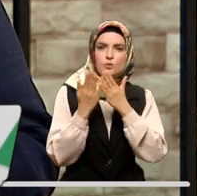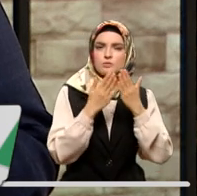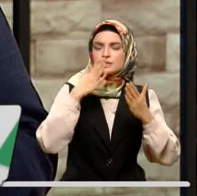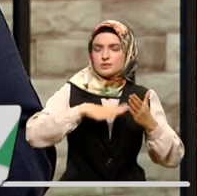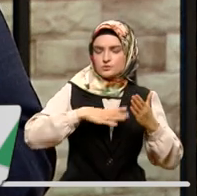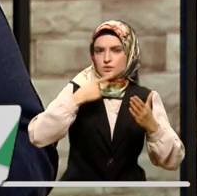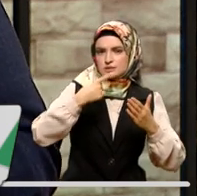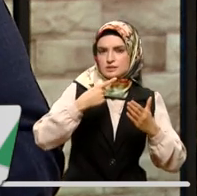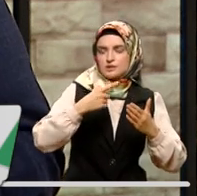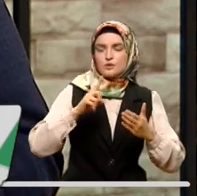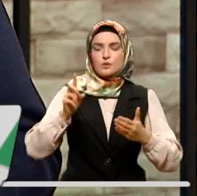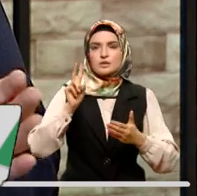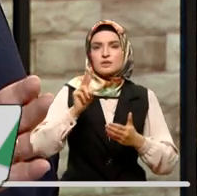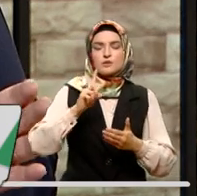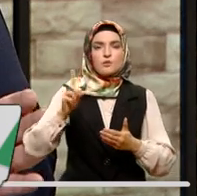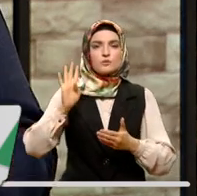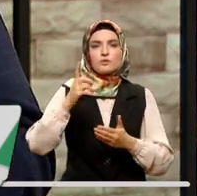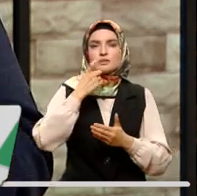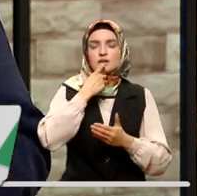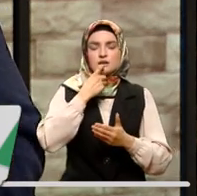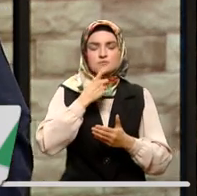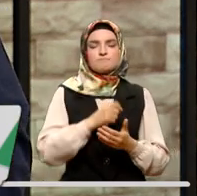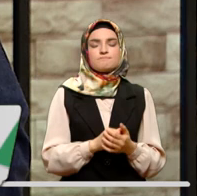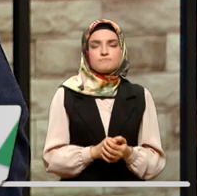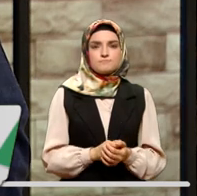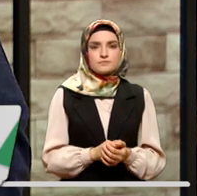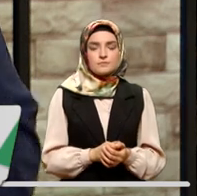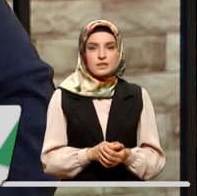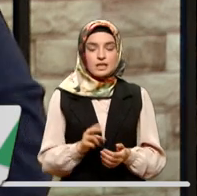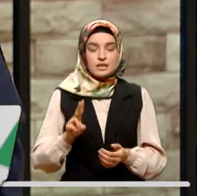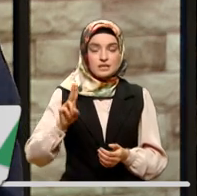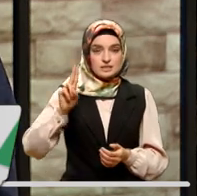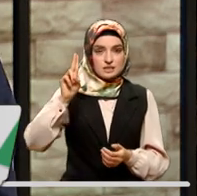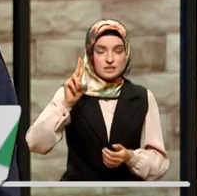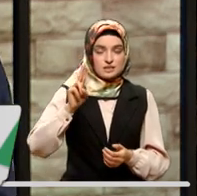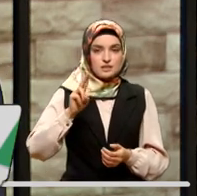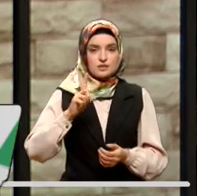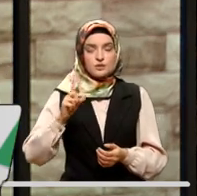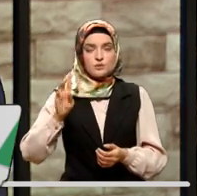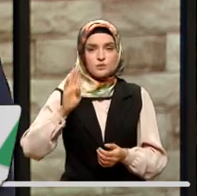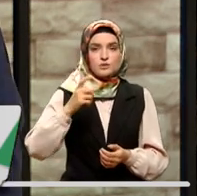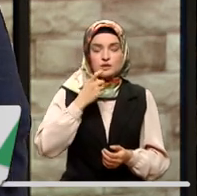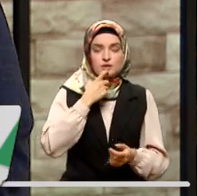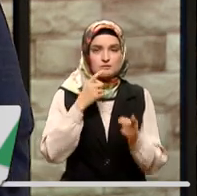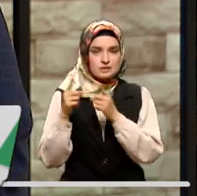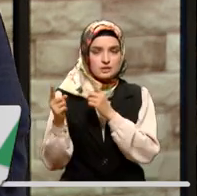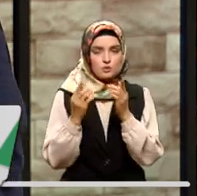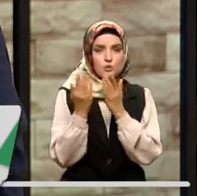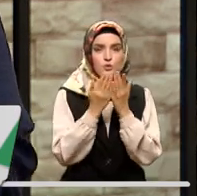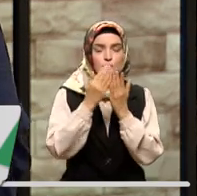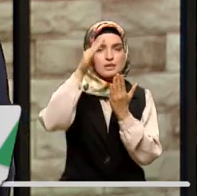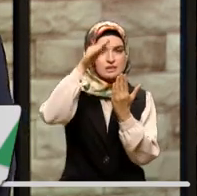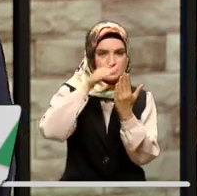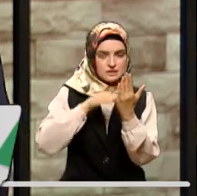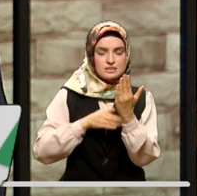İşte 12-14 yaş, işte 7-12 yaş, şu okuyabilir. Okuma listesi mi hazırladık? Okuma listesi hazırladık.